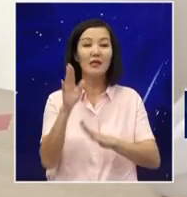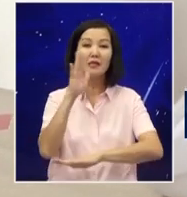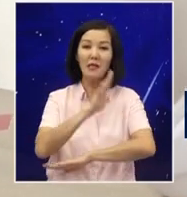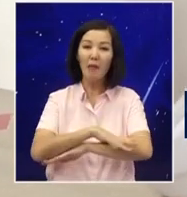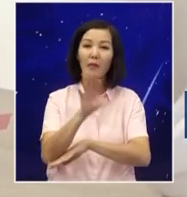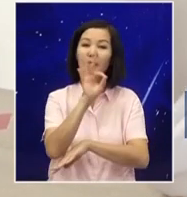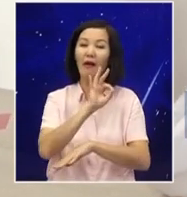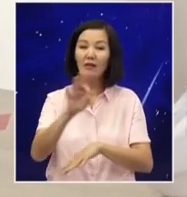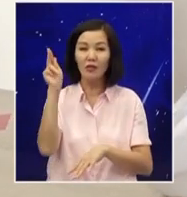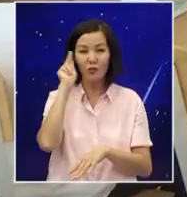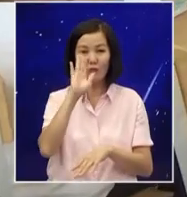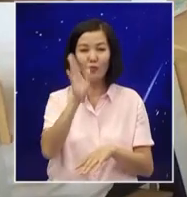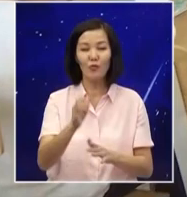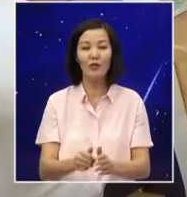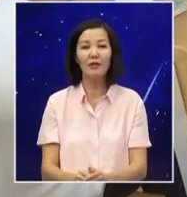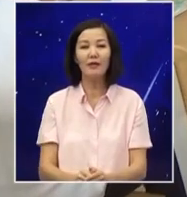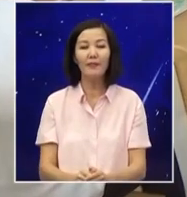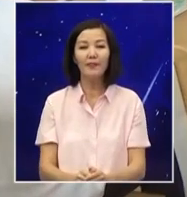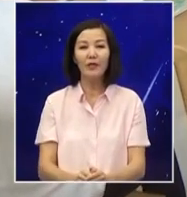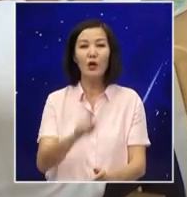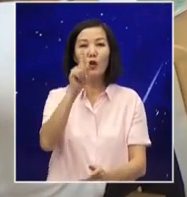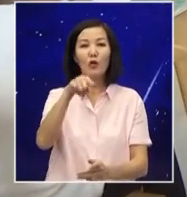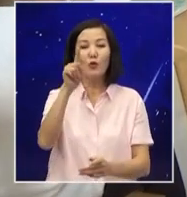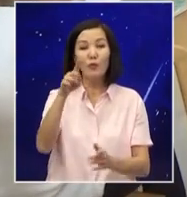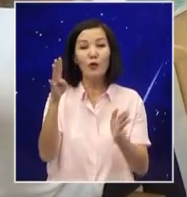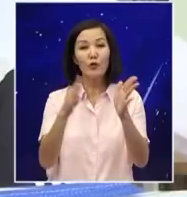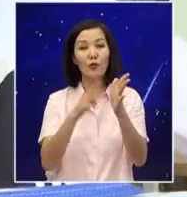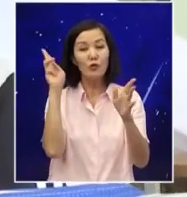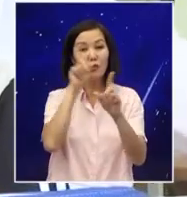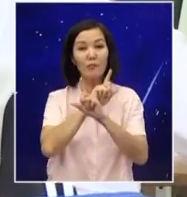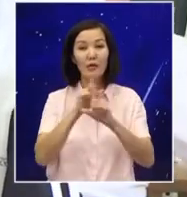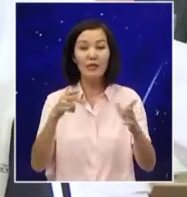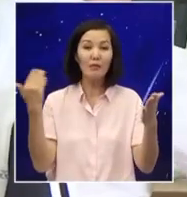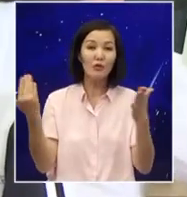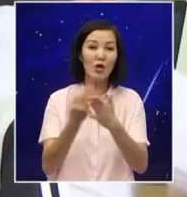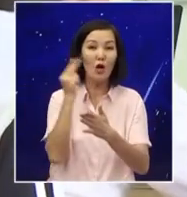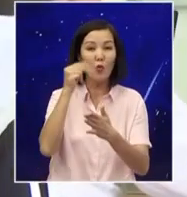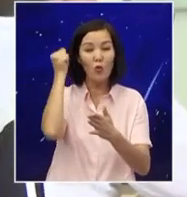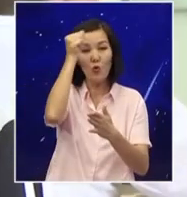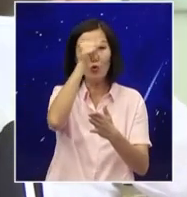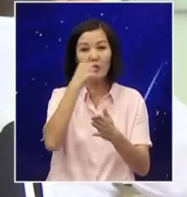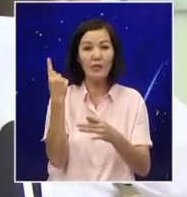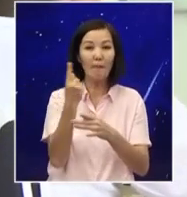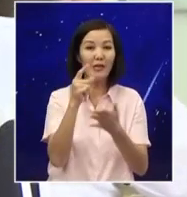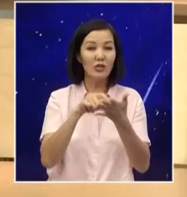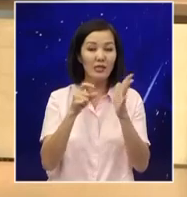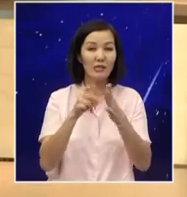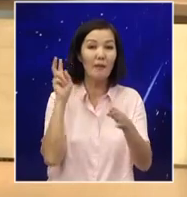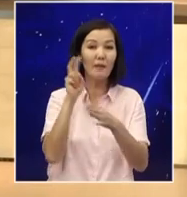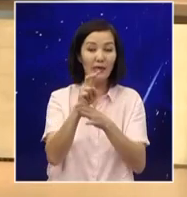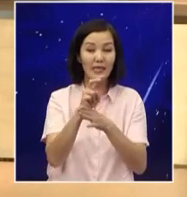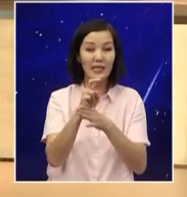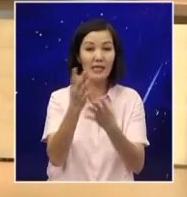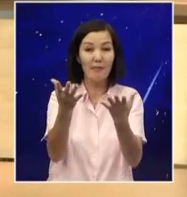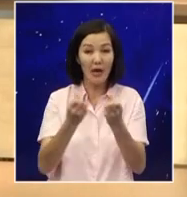жақсы оқушы боламыз. Қаладағы номер 9-шы орта мектеп жаңа оқу жылында 212 бала бірінші сыныпқа қабылданды.